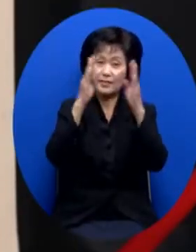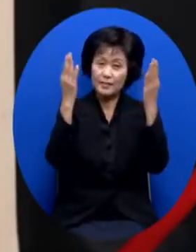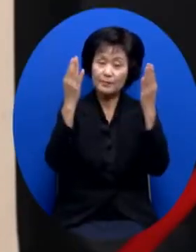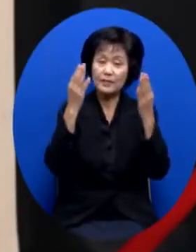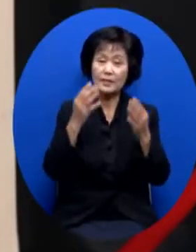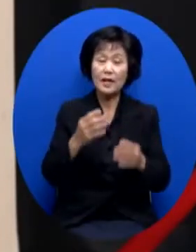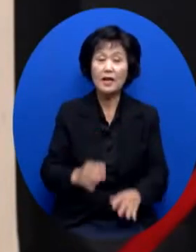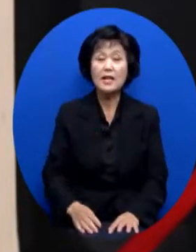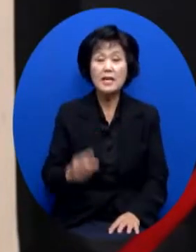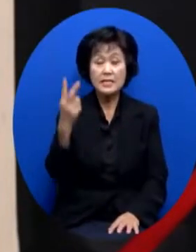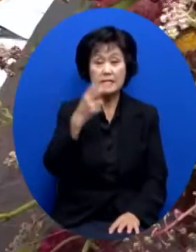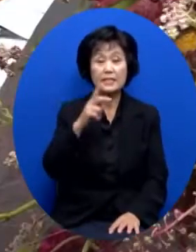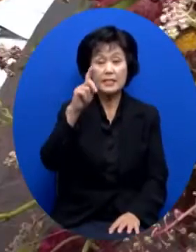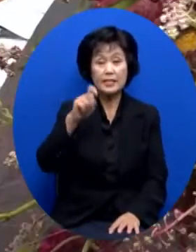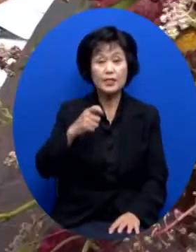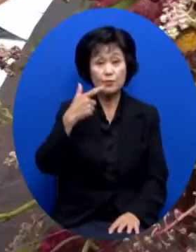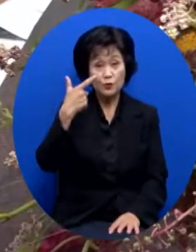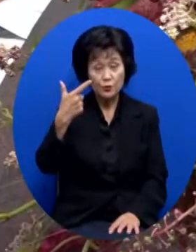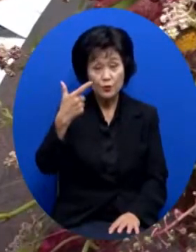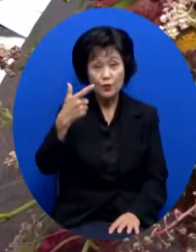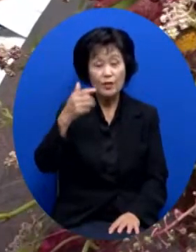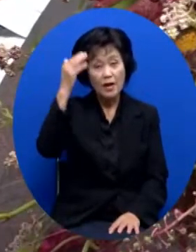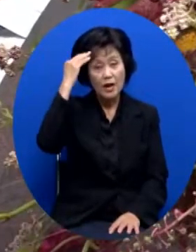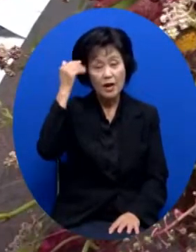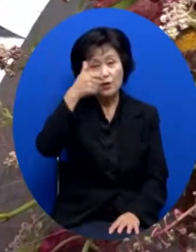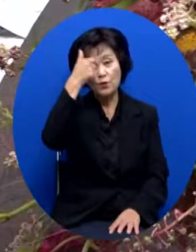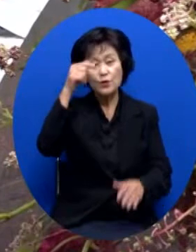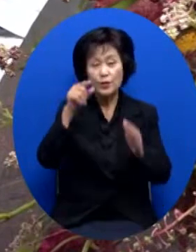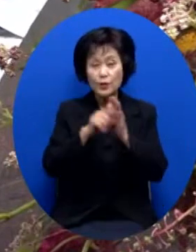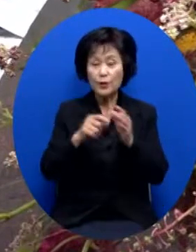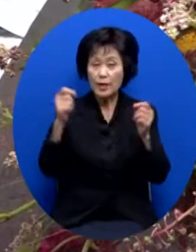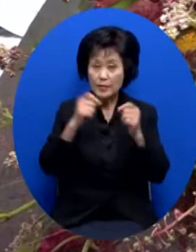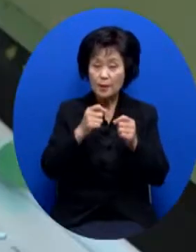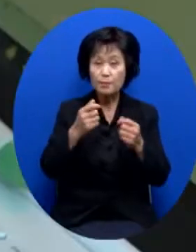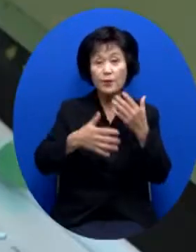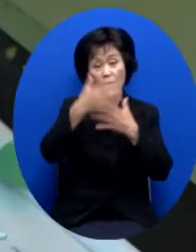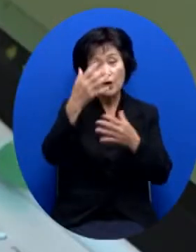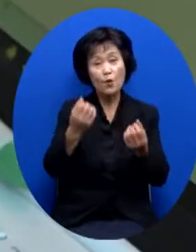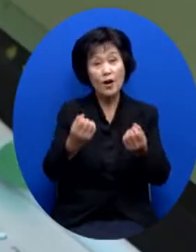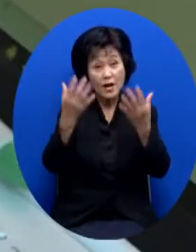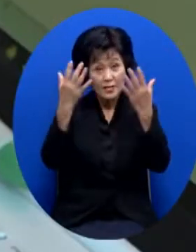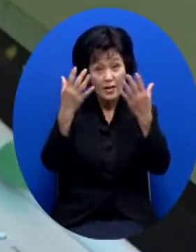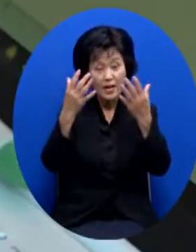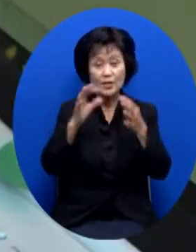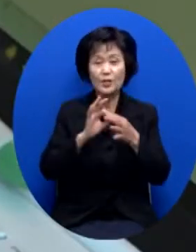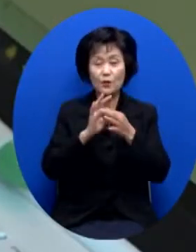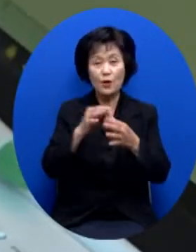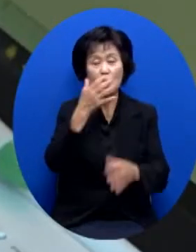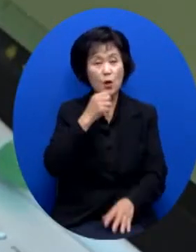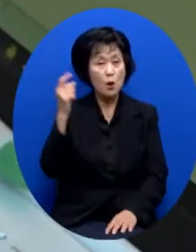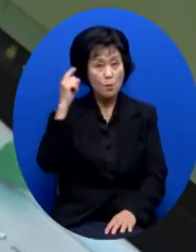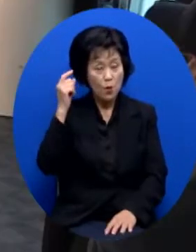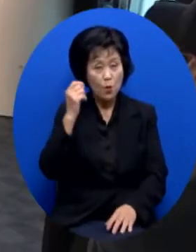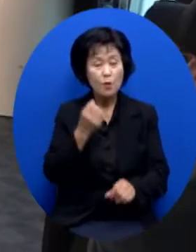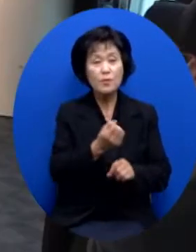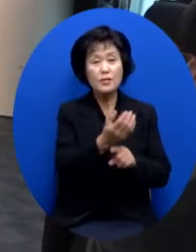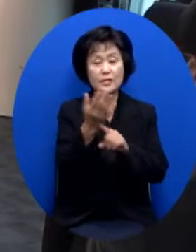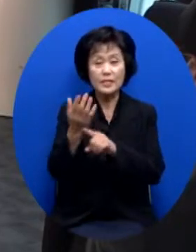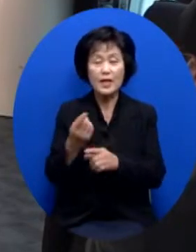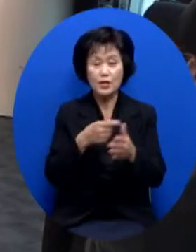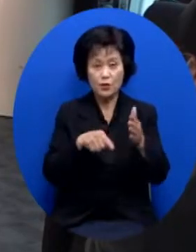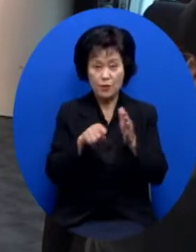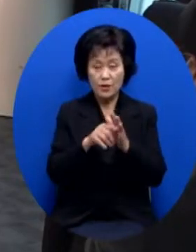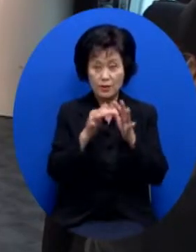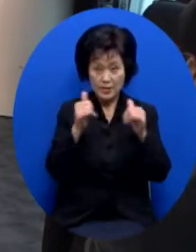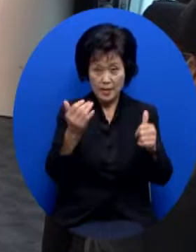한국기독교영화제는 지난 2016년 한국기독교 단편영화제라는 이름으로 복음을 전할 인재를 육성하고 선교적